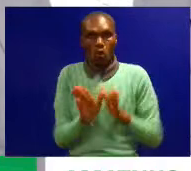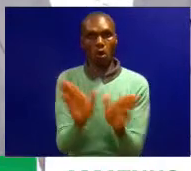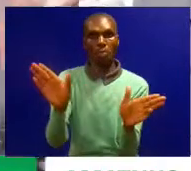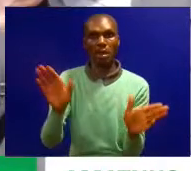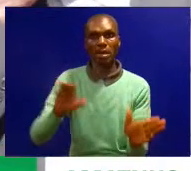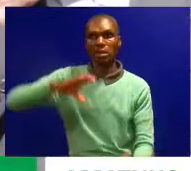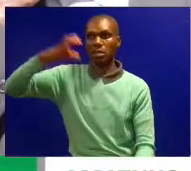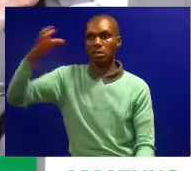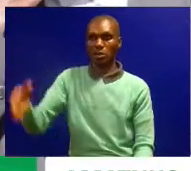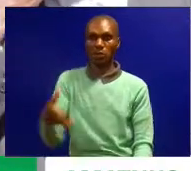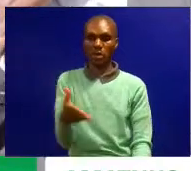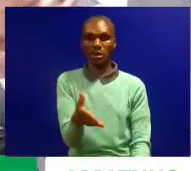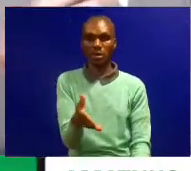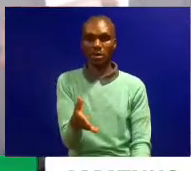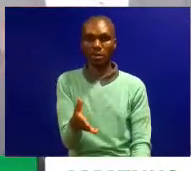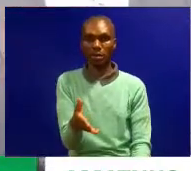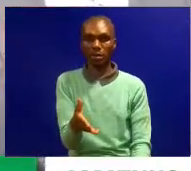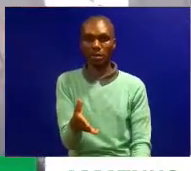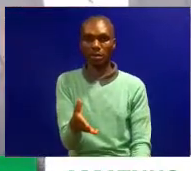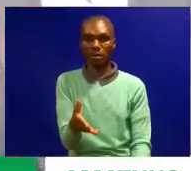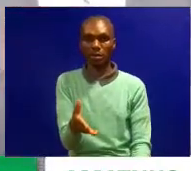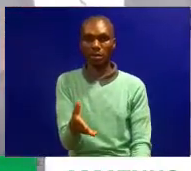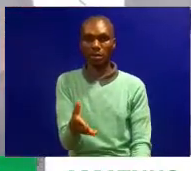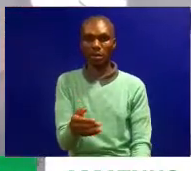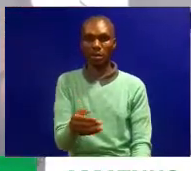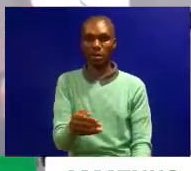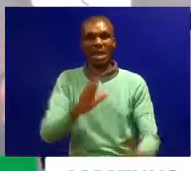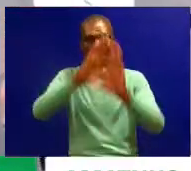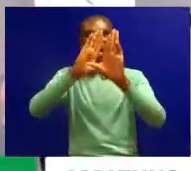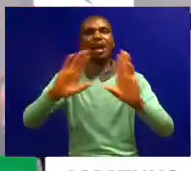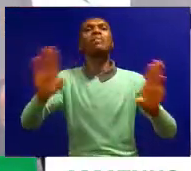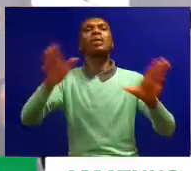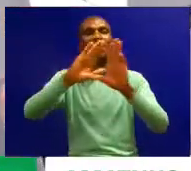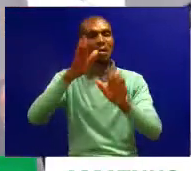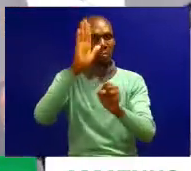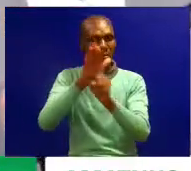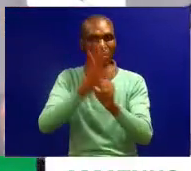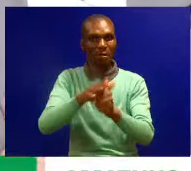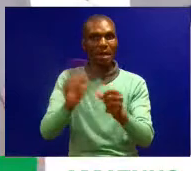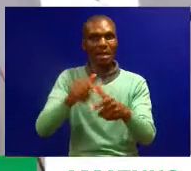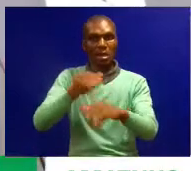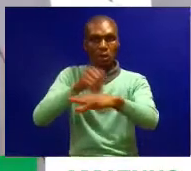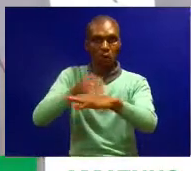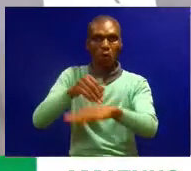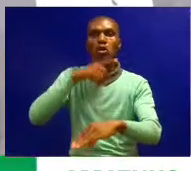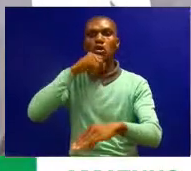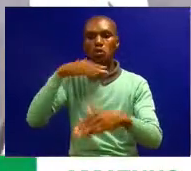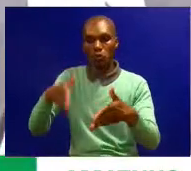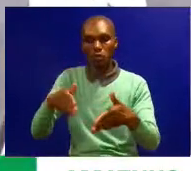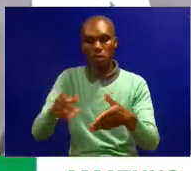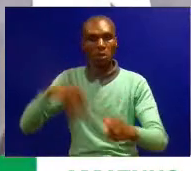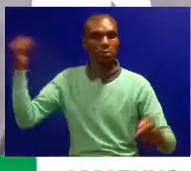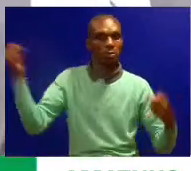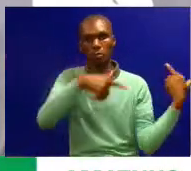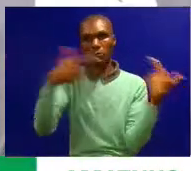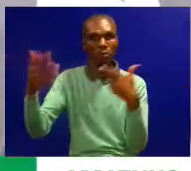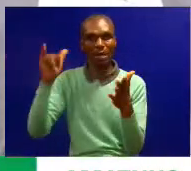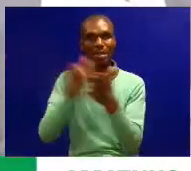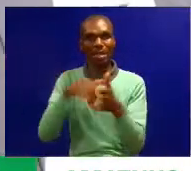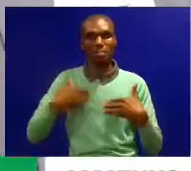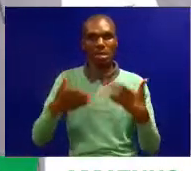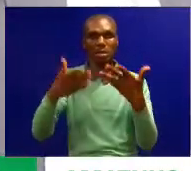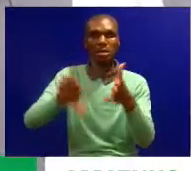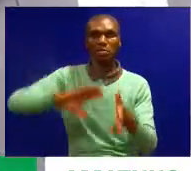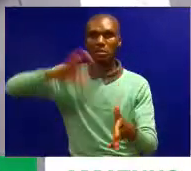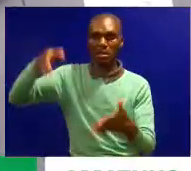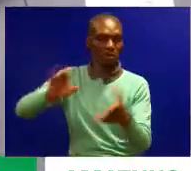Go chakoigole municipality. Siyase kabe nyinge gari ya bamuraba karange likuwa barua na gari ngongwa etata kuru